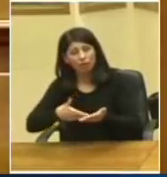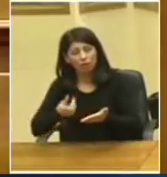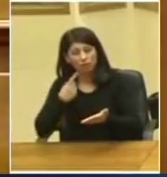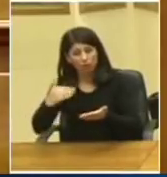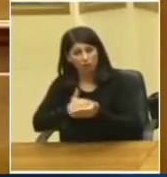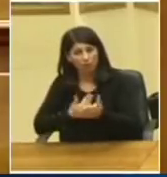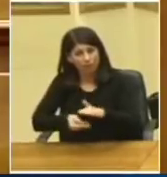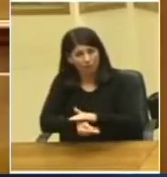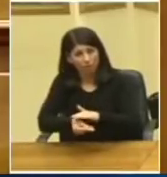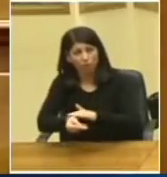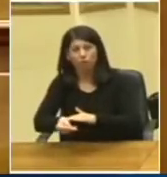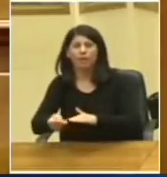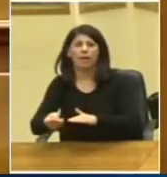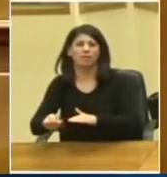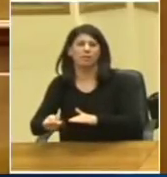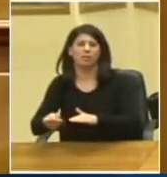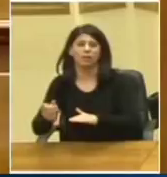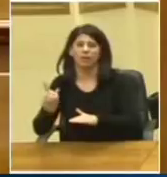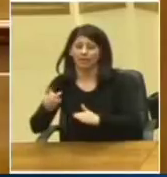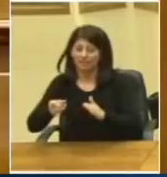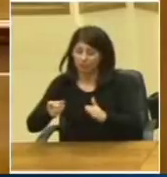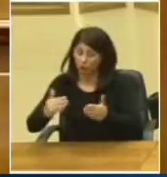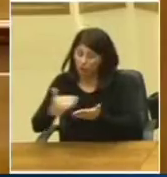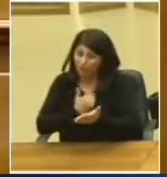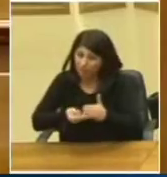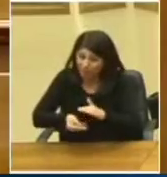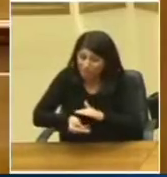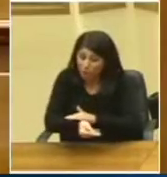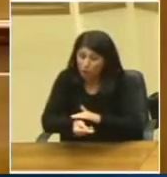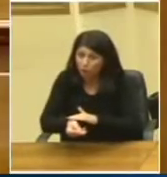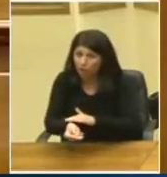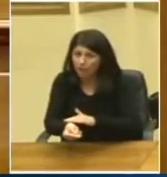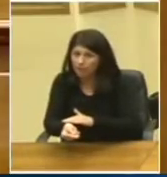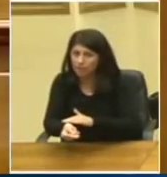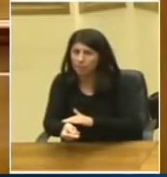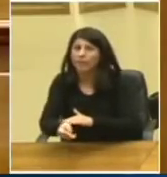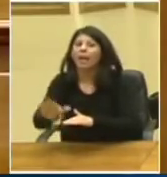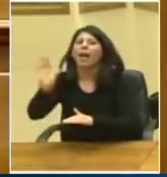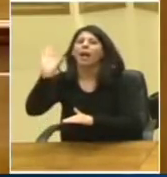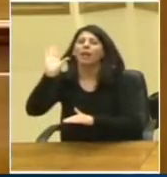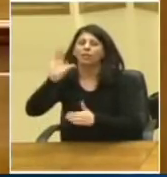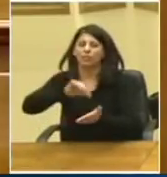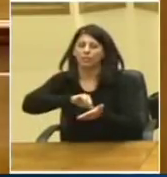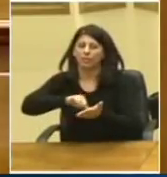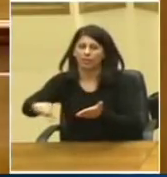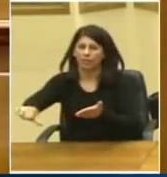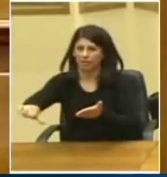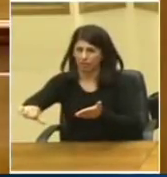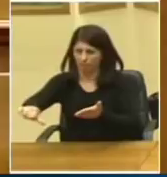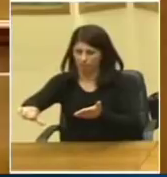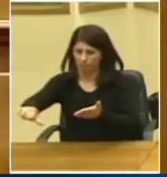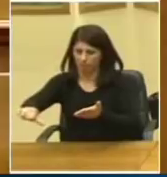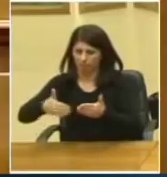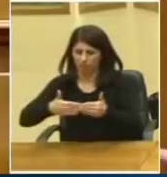δεν... Τα αδικήματα της Δωροδοκίας μάλλον δεν θα φεύγουν, δεν θα μπαίνουν σε αυτή την